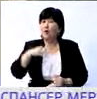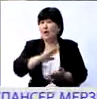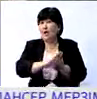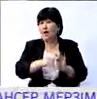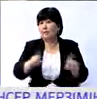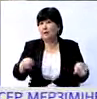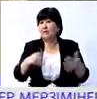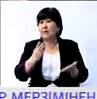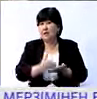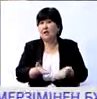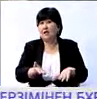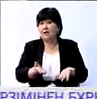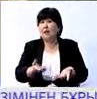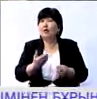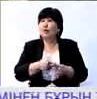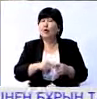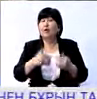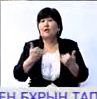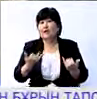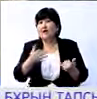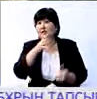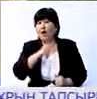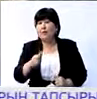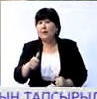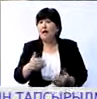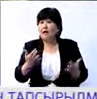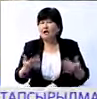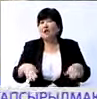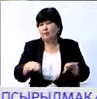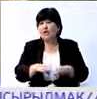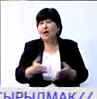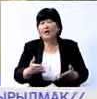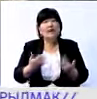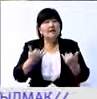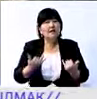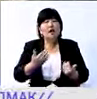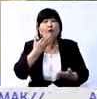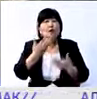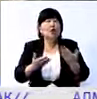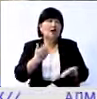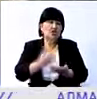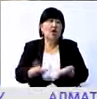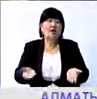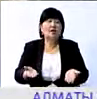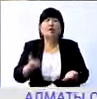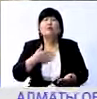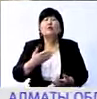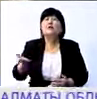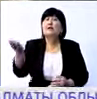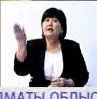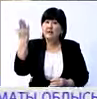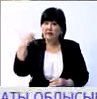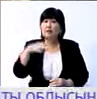кетті. Бұл заманында талабы шығар, заманның сұранысы шығар. Біздің кезімізде